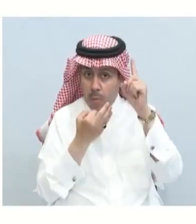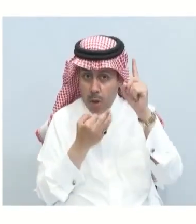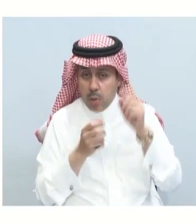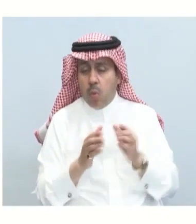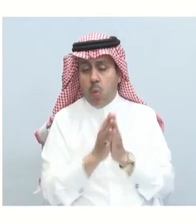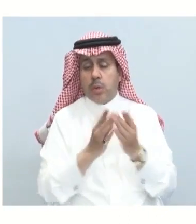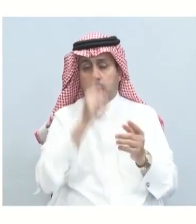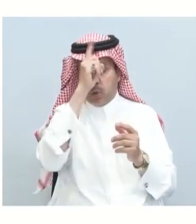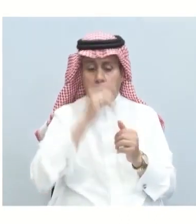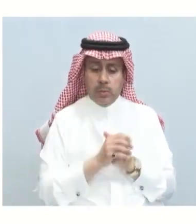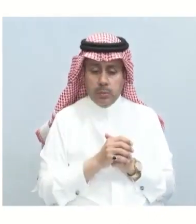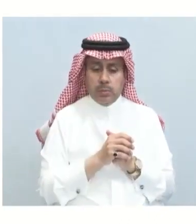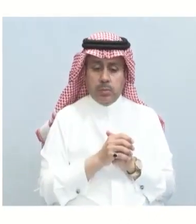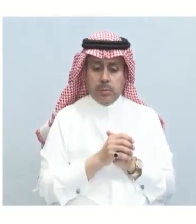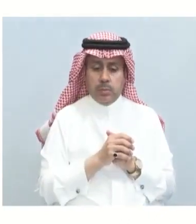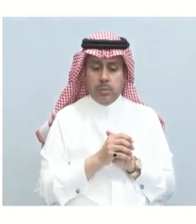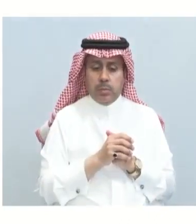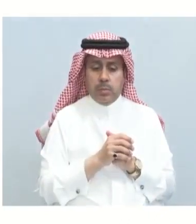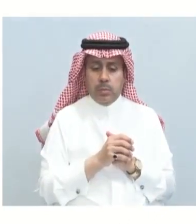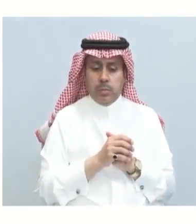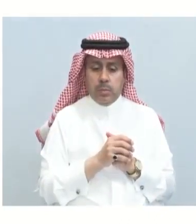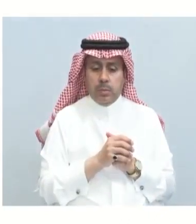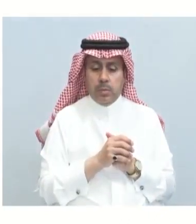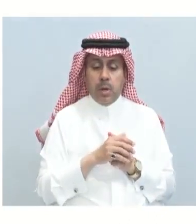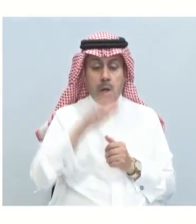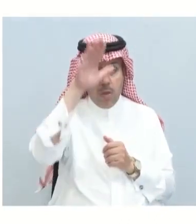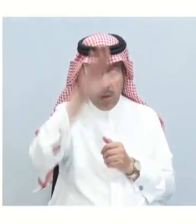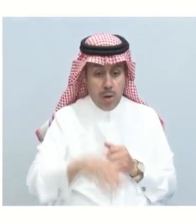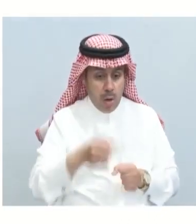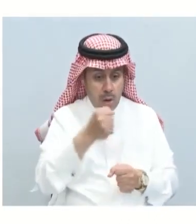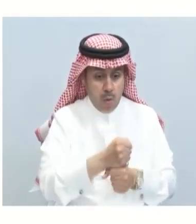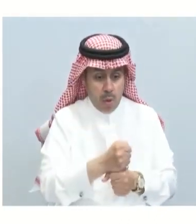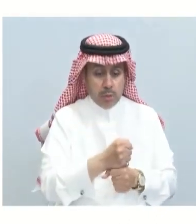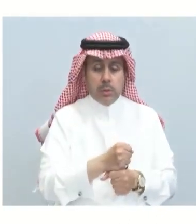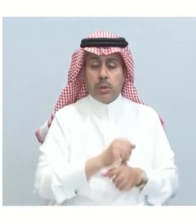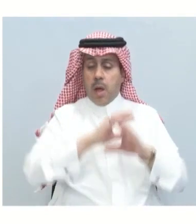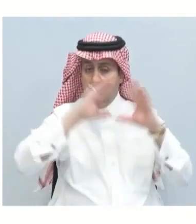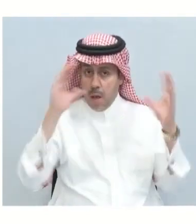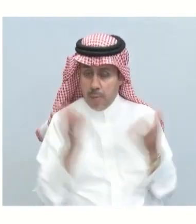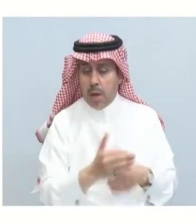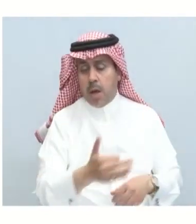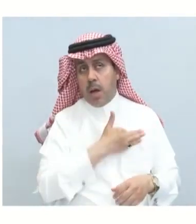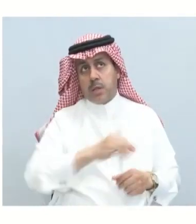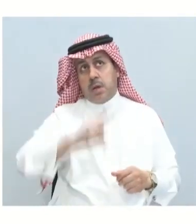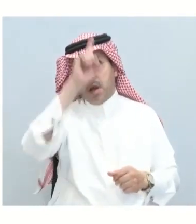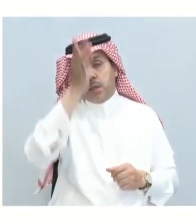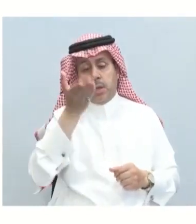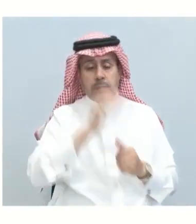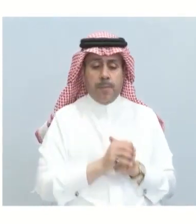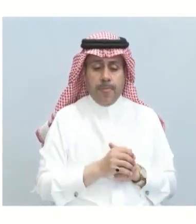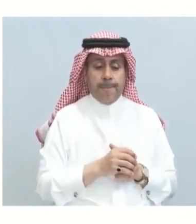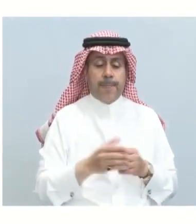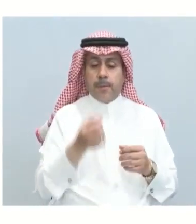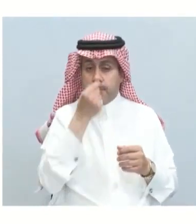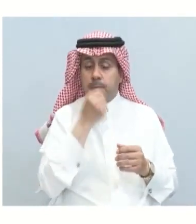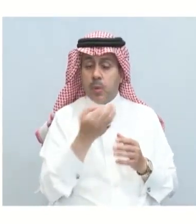والكتاب كتابه اذا هذه القواعد العامه ضبط المتشابهات الاخلاص لله تعالى كثره